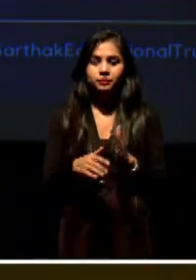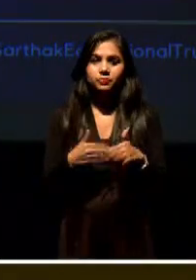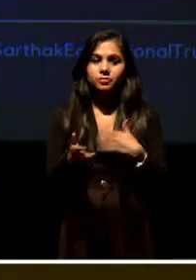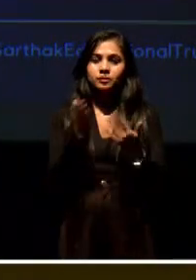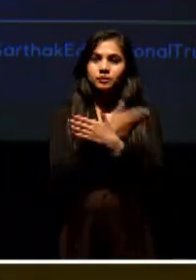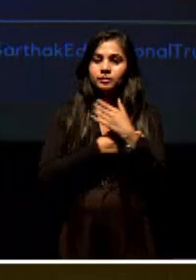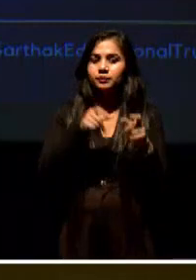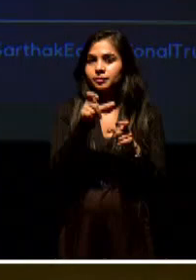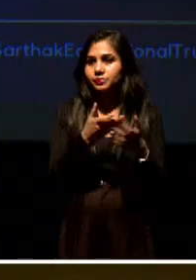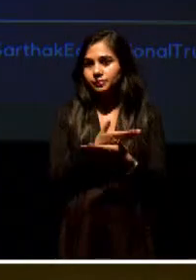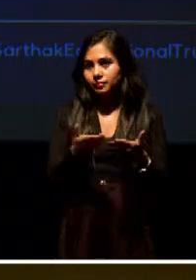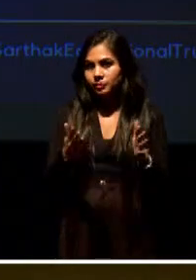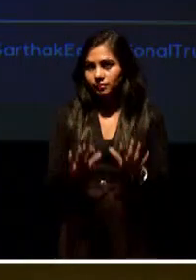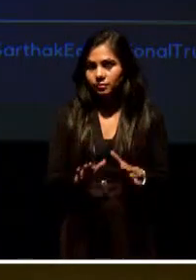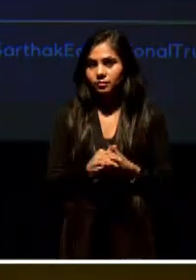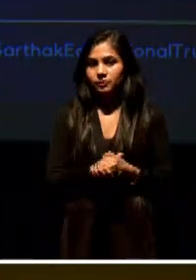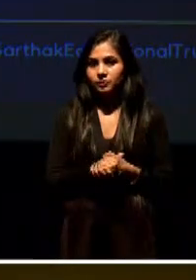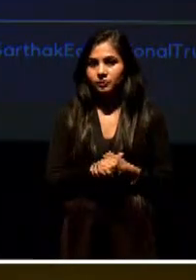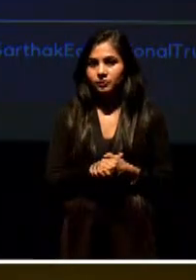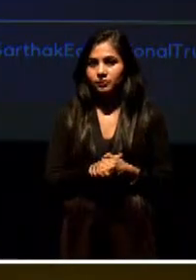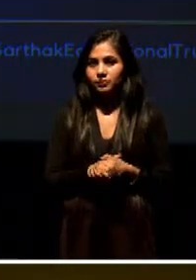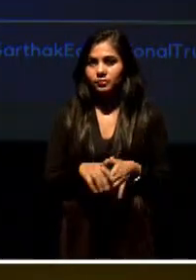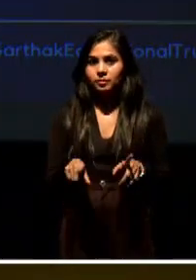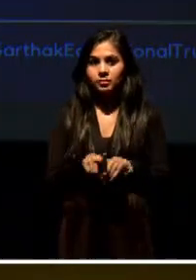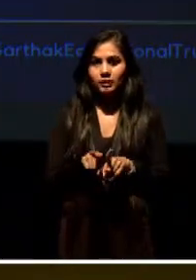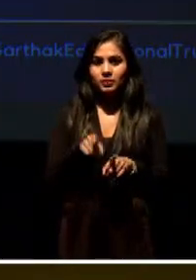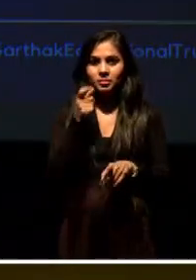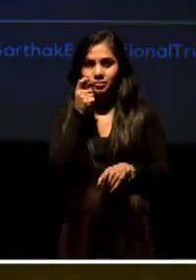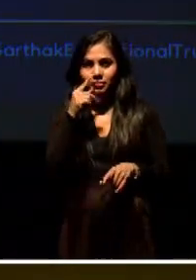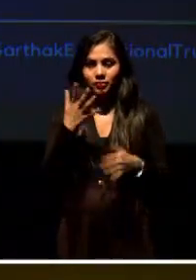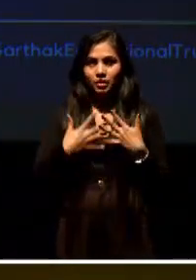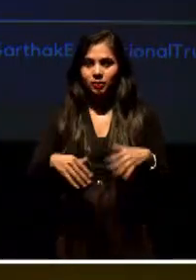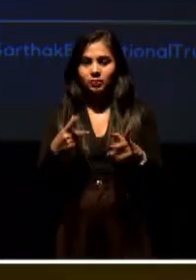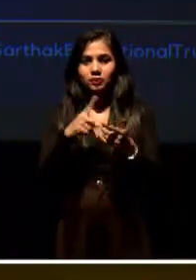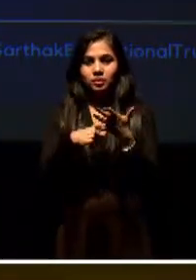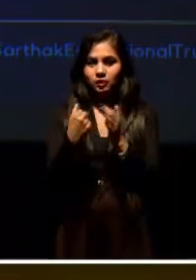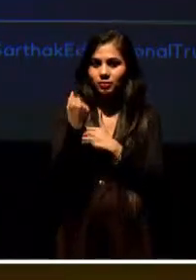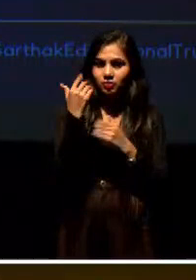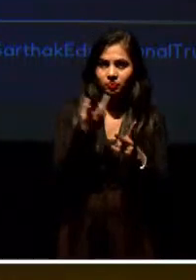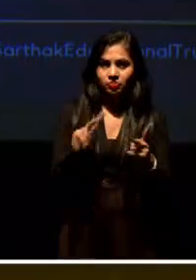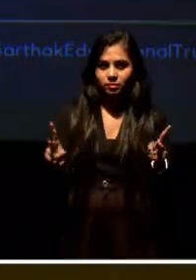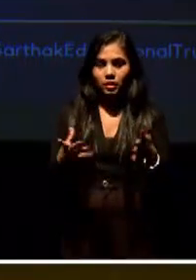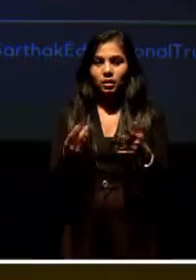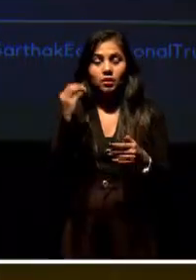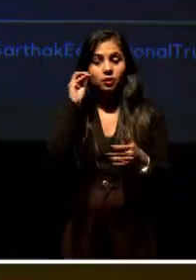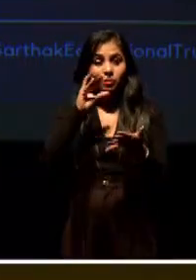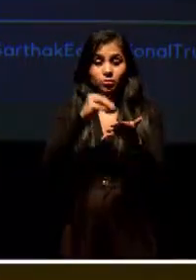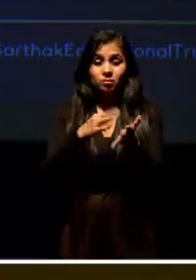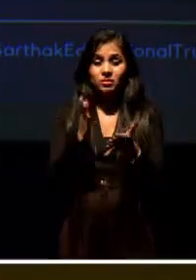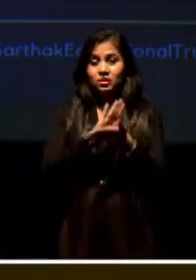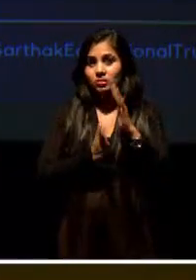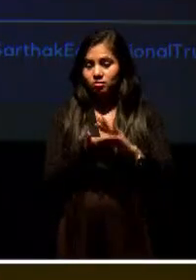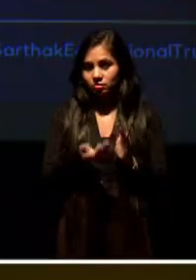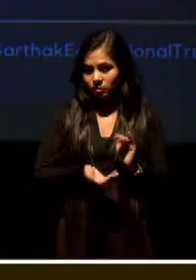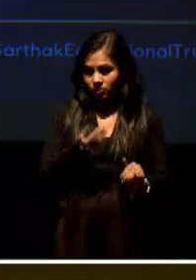डिसेबल्ड पर्सनस हैं उनके लिए सेक्सुअल और रिप्रोडक्टिव हेल्थ और राइट्स, इसकी इंफॉर्मेशन लेना बहुत चैलेंजिंग है.